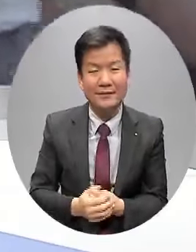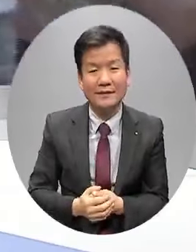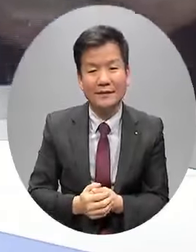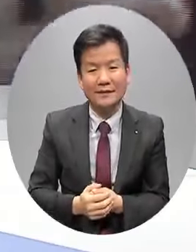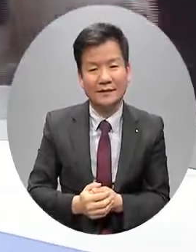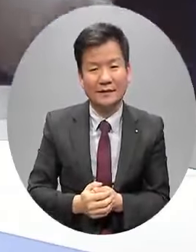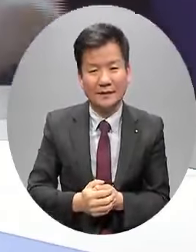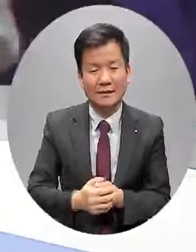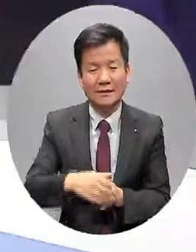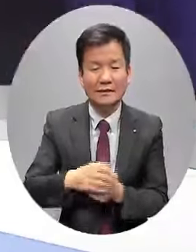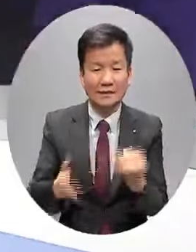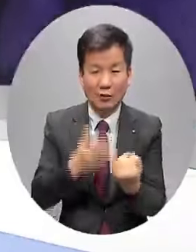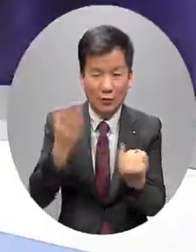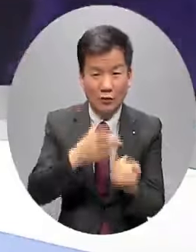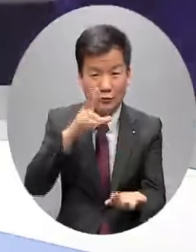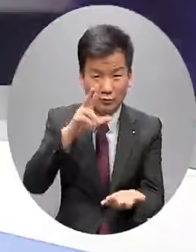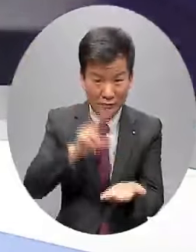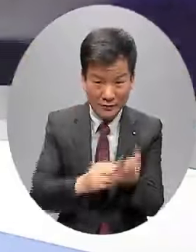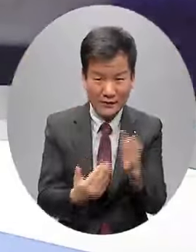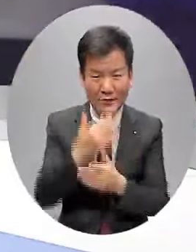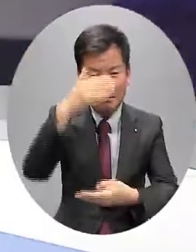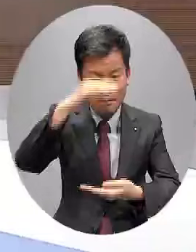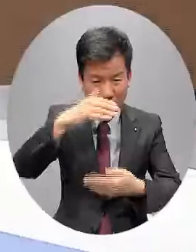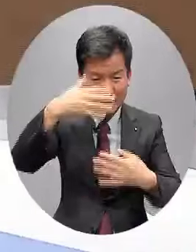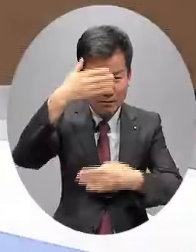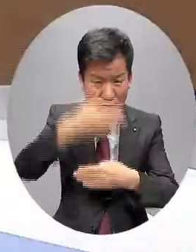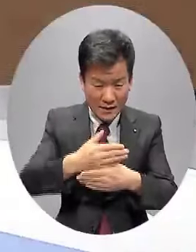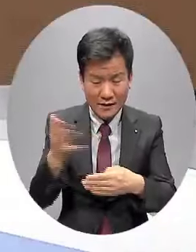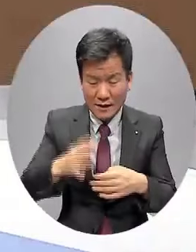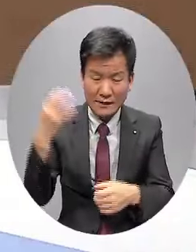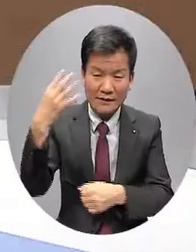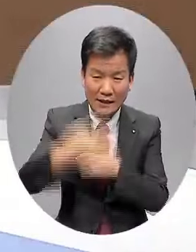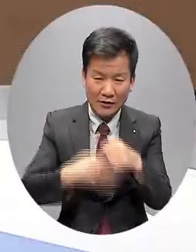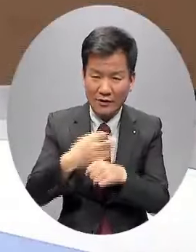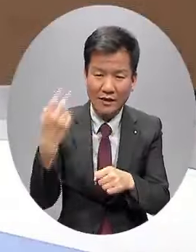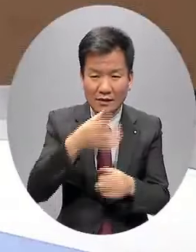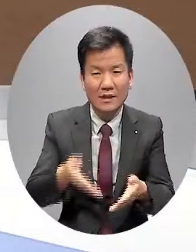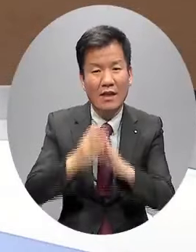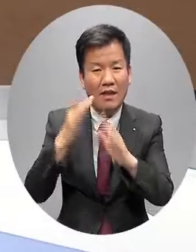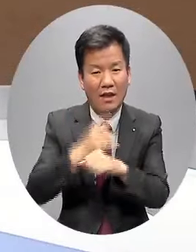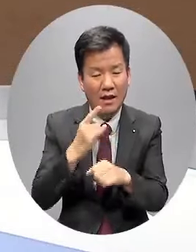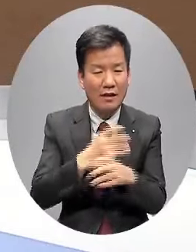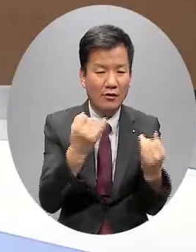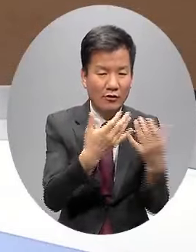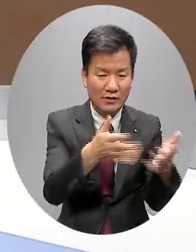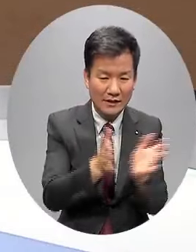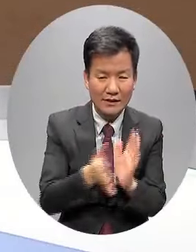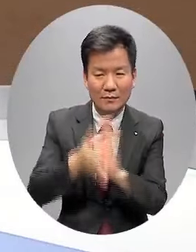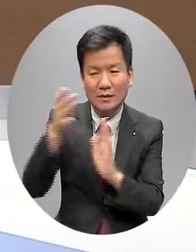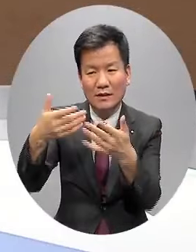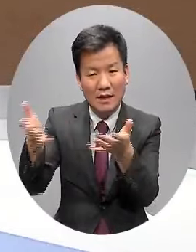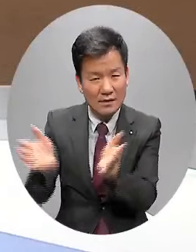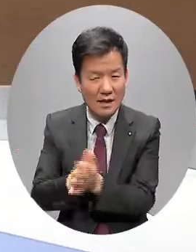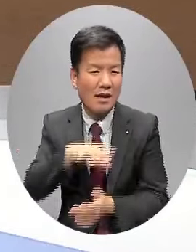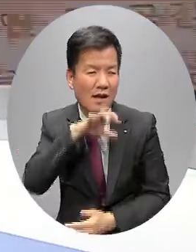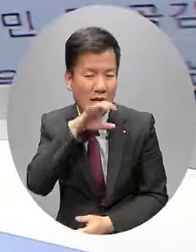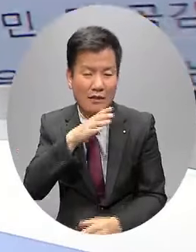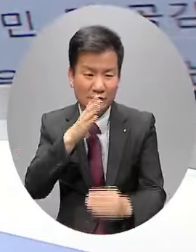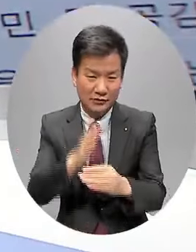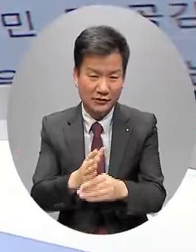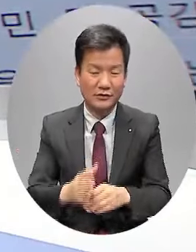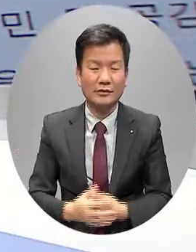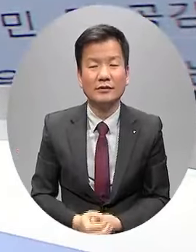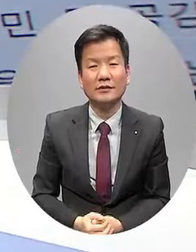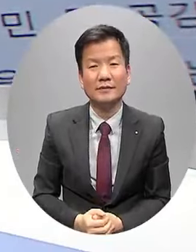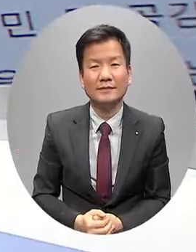정의홍 사건으로 문을 다은지 4년 만에 재창립 추진하자 여성 단체와 다른 시민 단체들이 반대하고